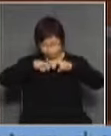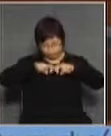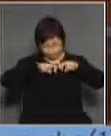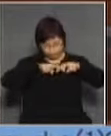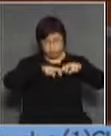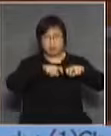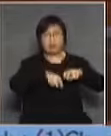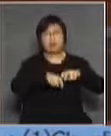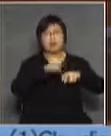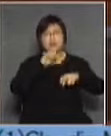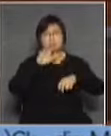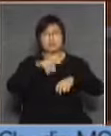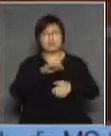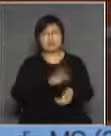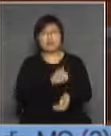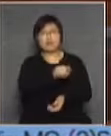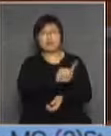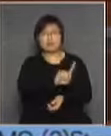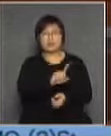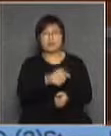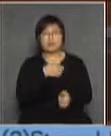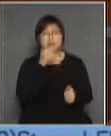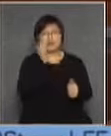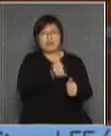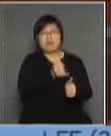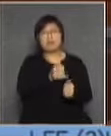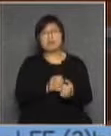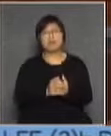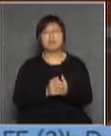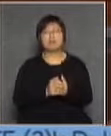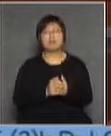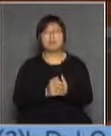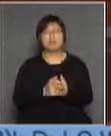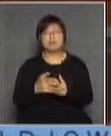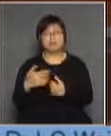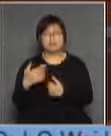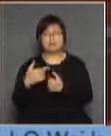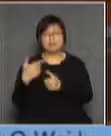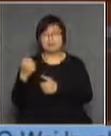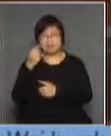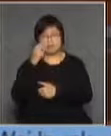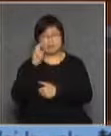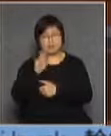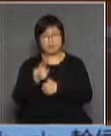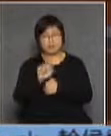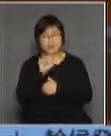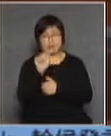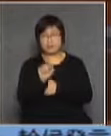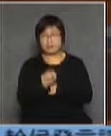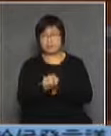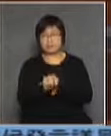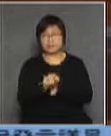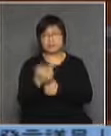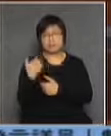查到呢個嘅元兇，同埋呢成諸於法。主席，我哋睇返成個問題呢，即係